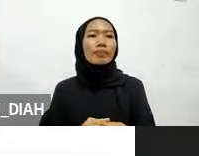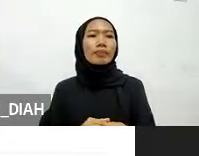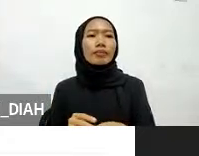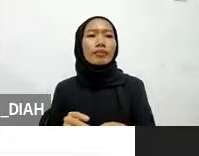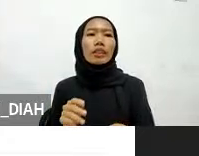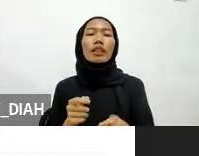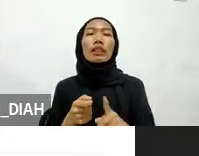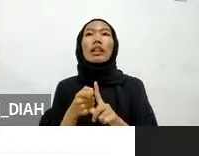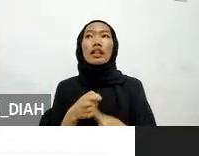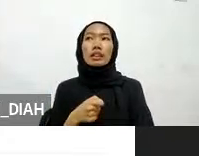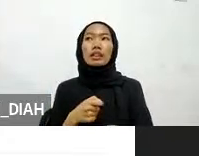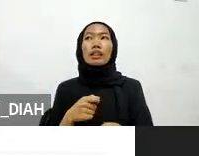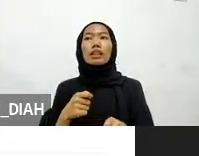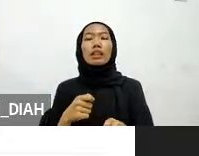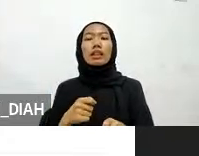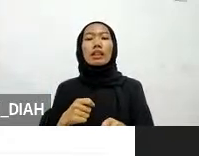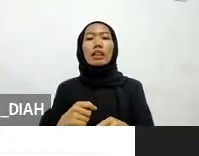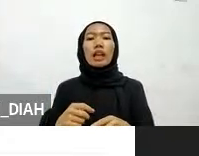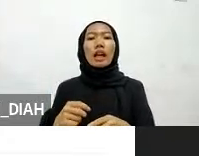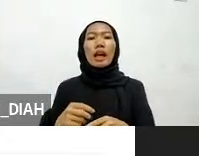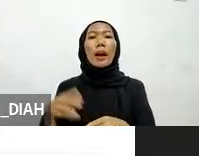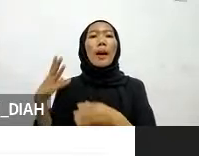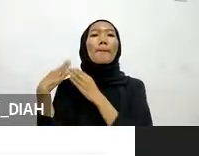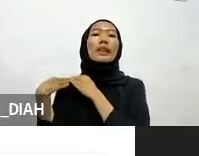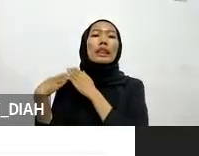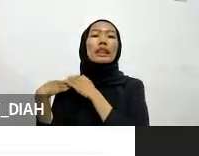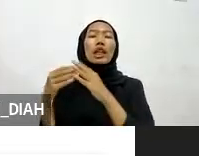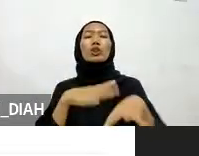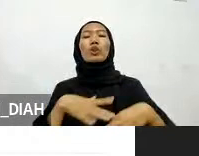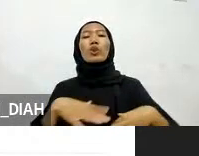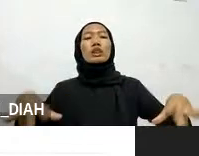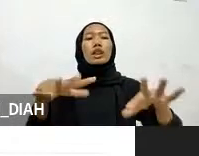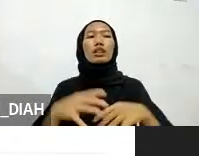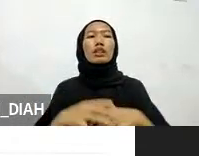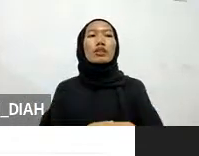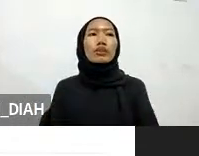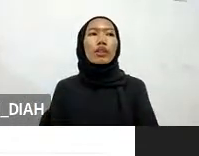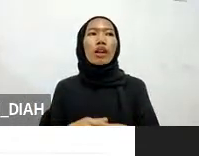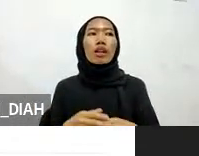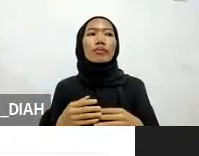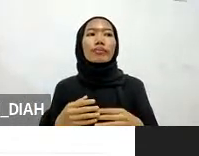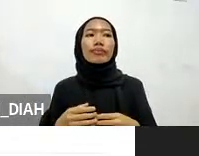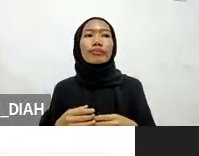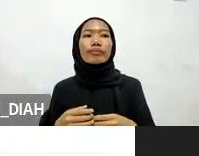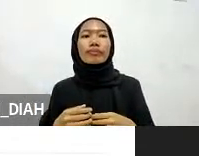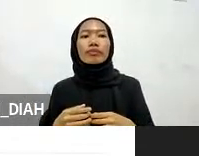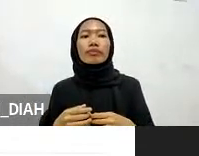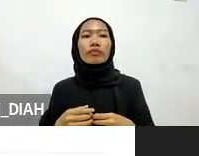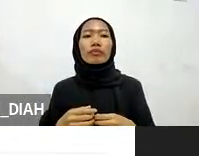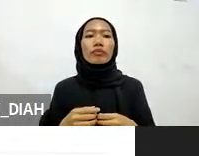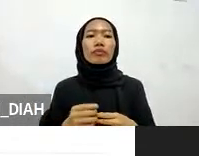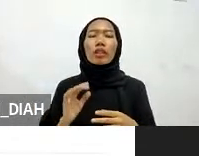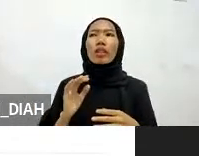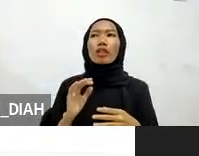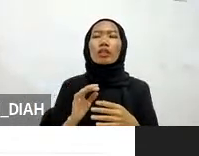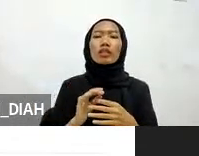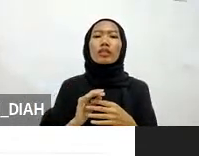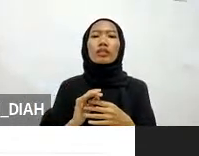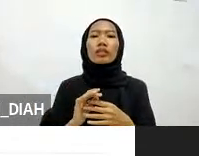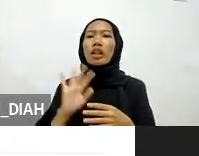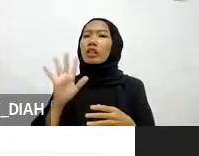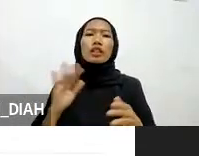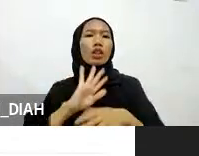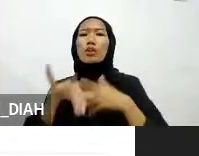mereka yang dari sosioekonomi terendah. Jadi tidak semua pun orang-orang penyandang disabilitas itu masuk di